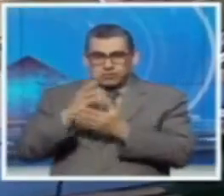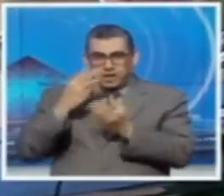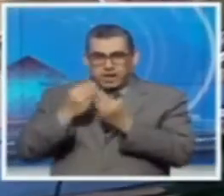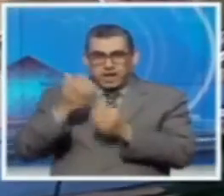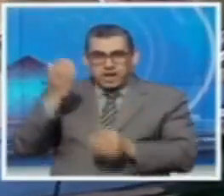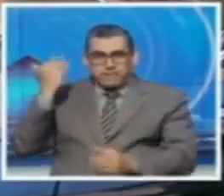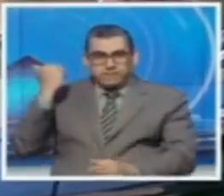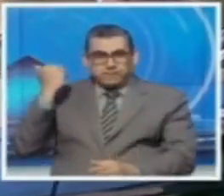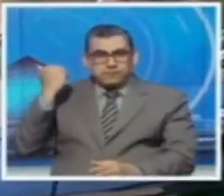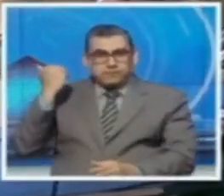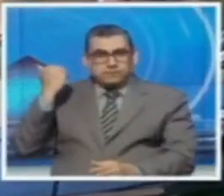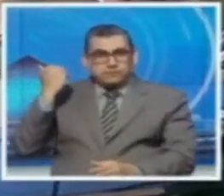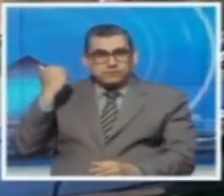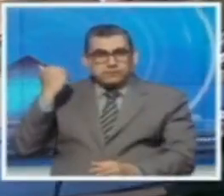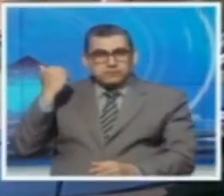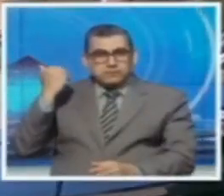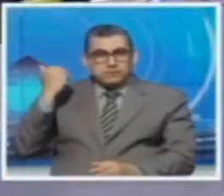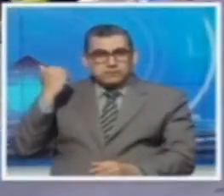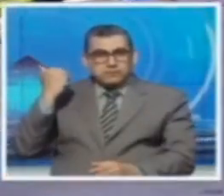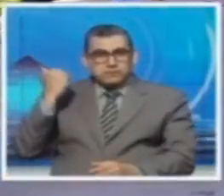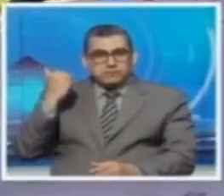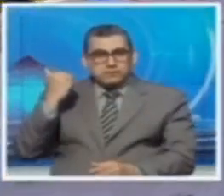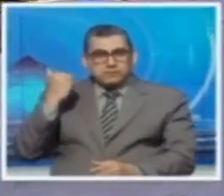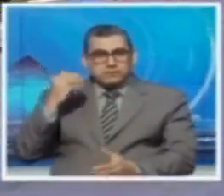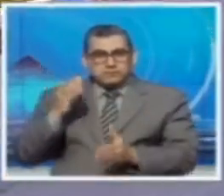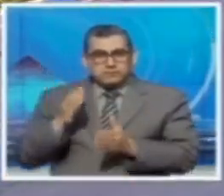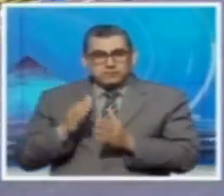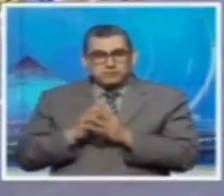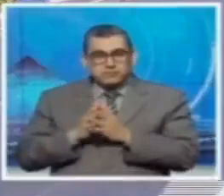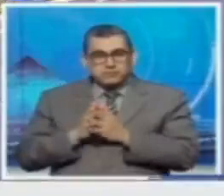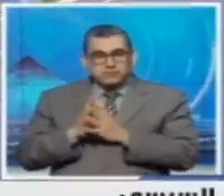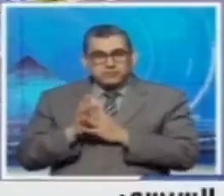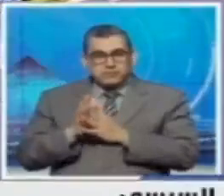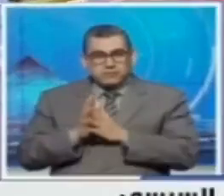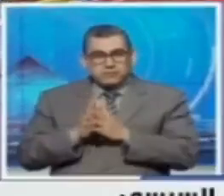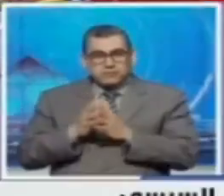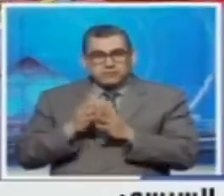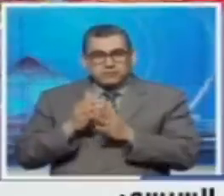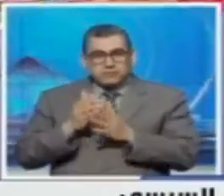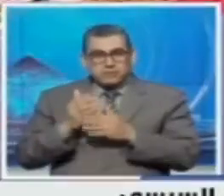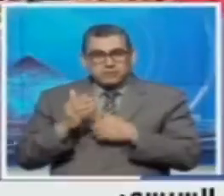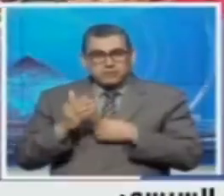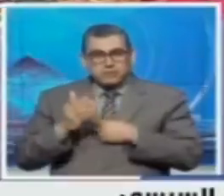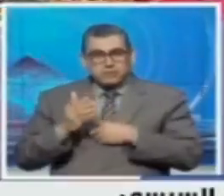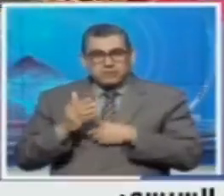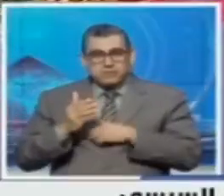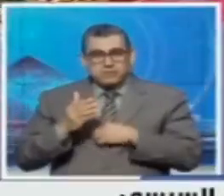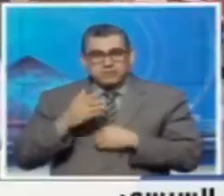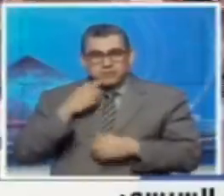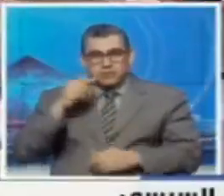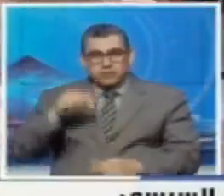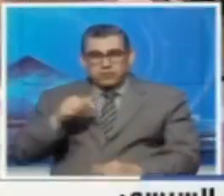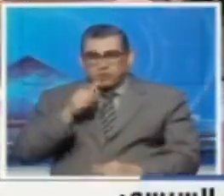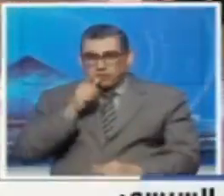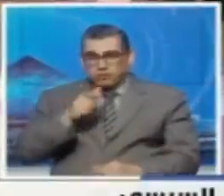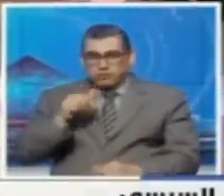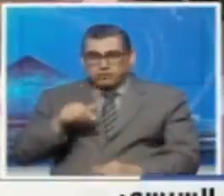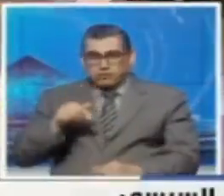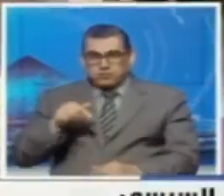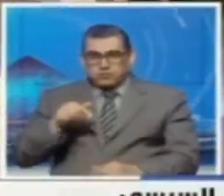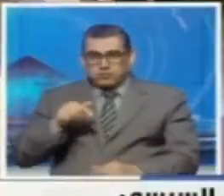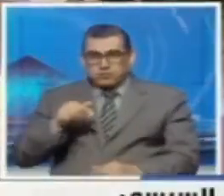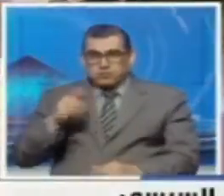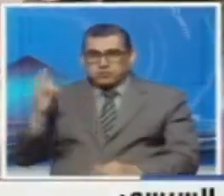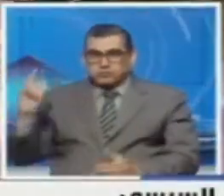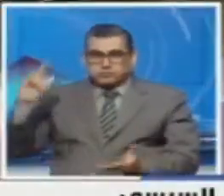يتعلق بالإخوان المسلمين. لكن كما أشرت، هذه الزيارات تمثل